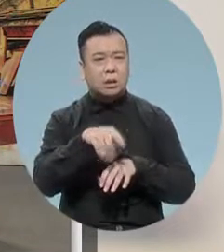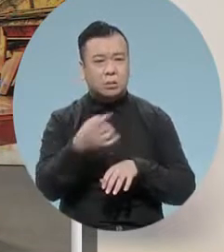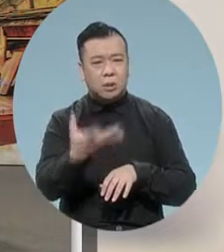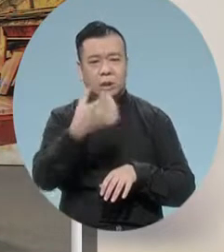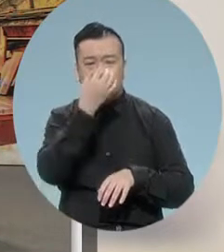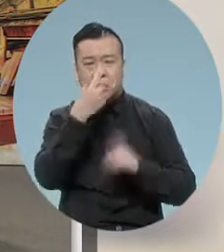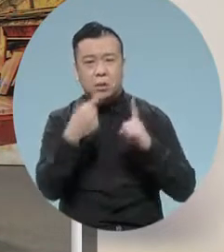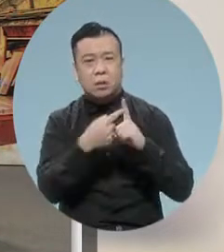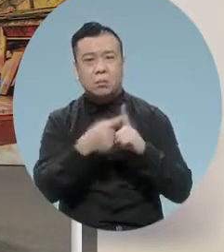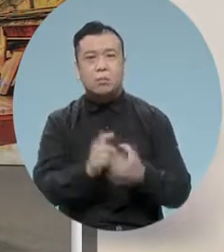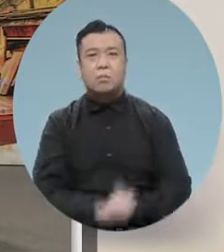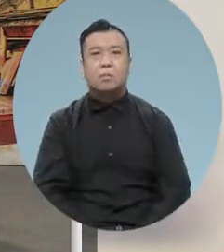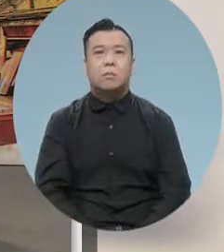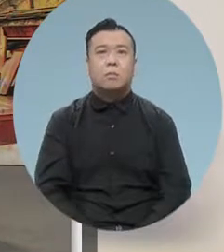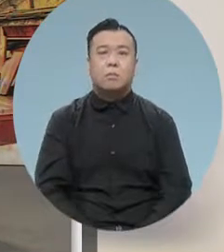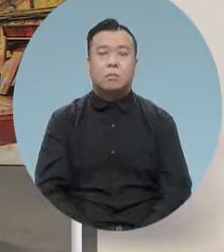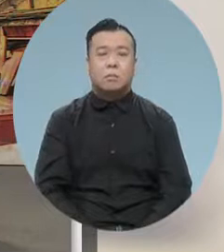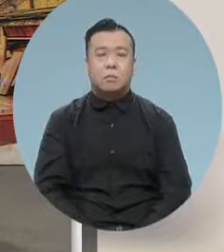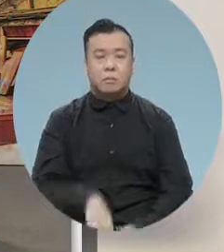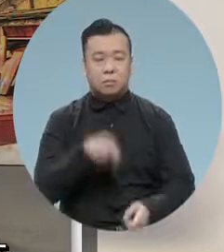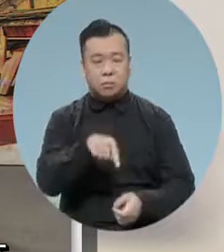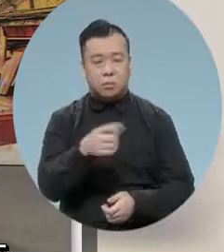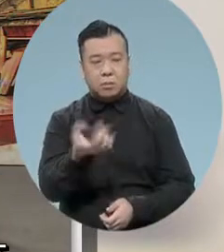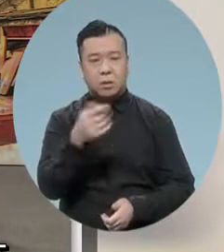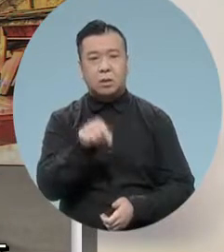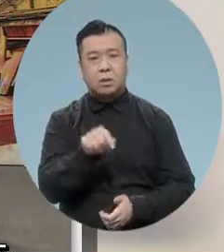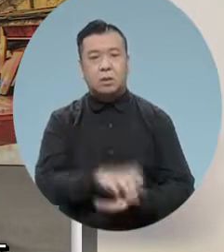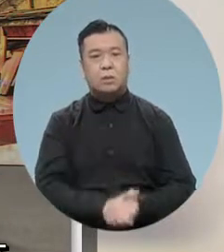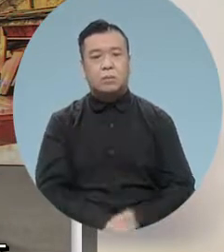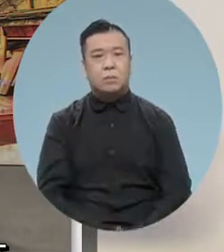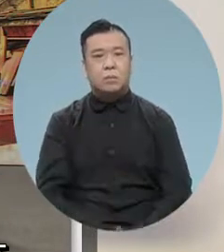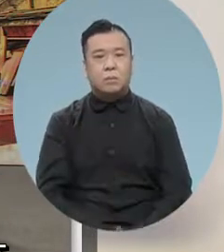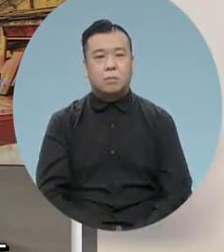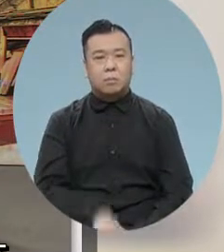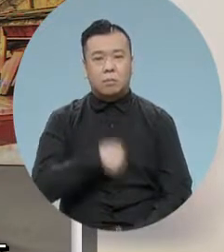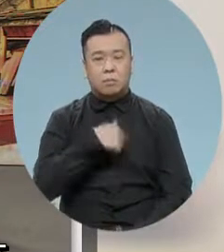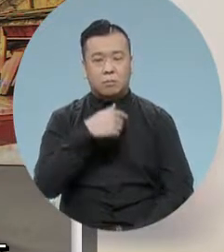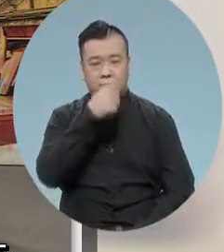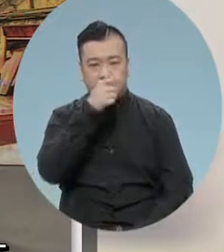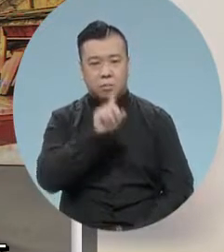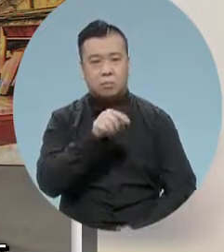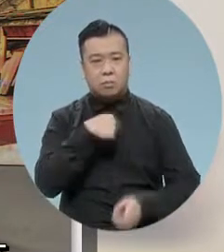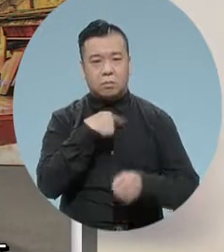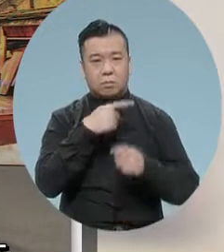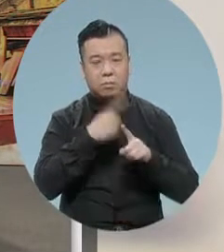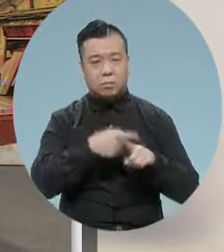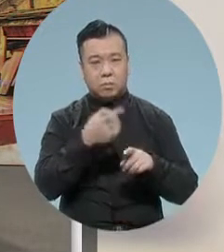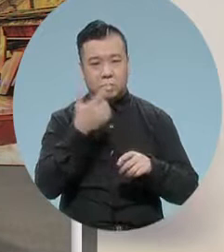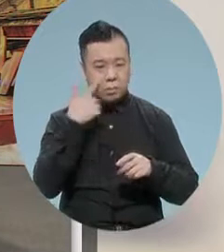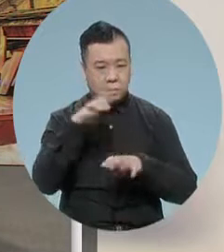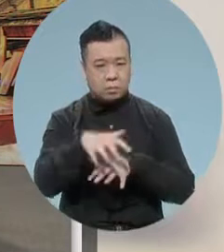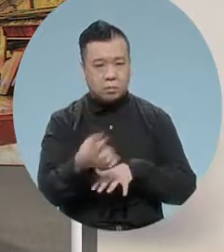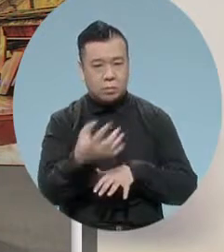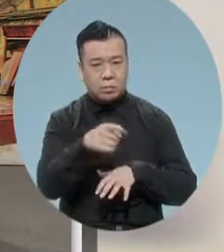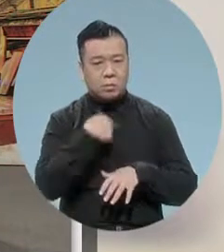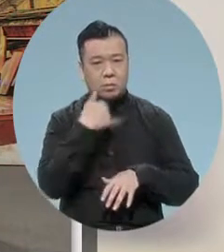嘅香港人嚟嘅。OK。咁就基於呢個理由，咁我就好好奇啦。對於本土史，我哋新界嘅歷史，咁就去咗